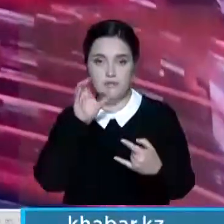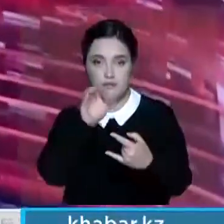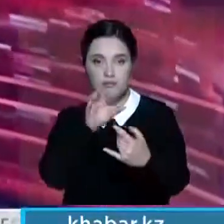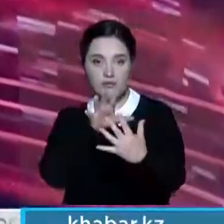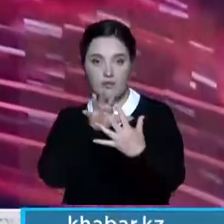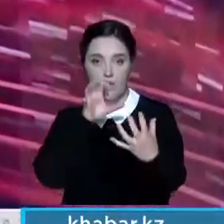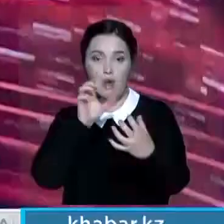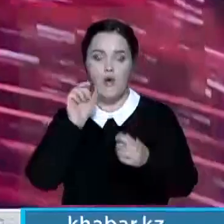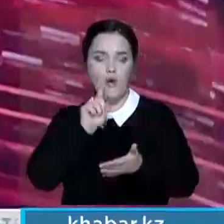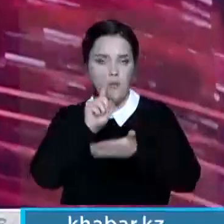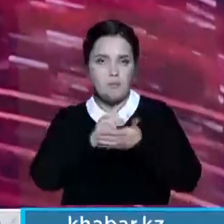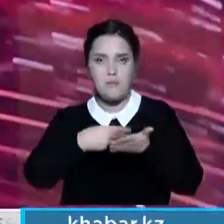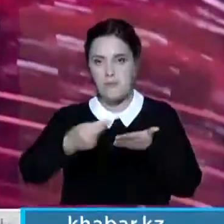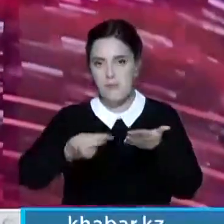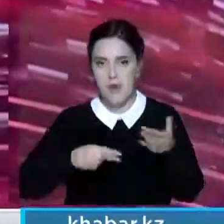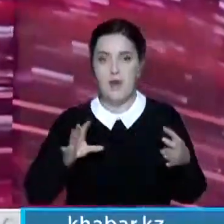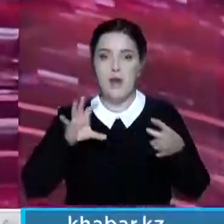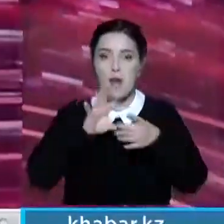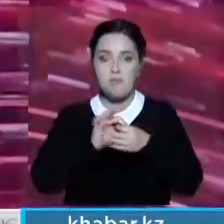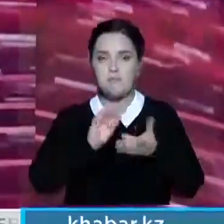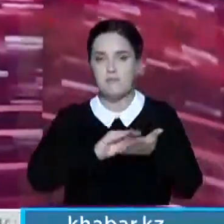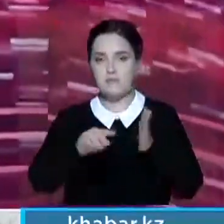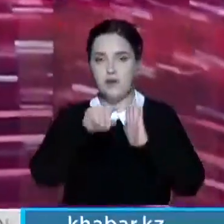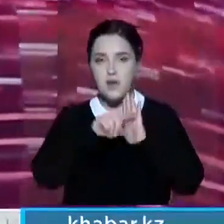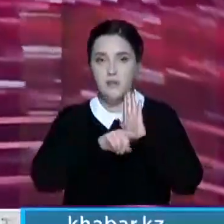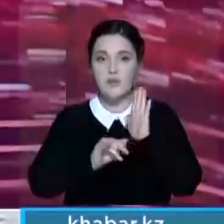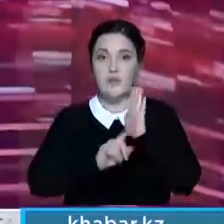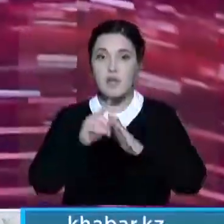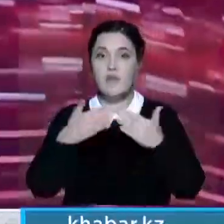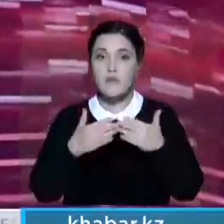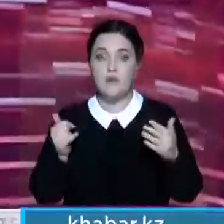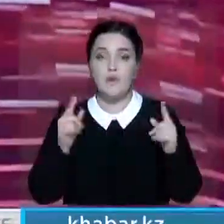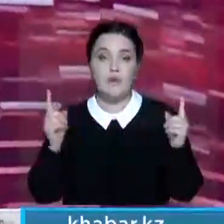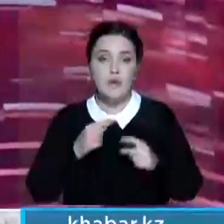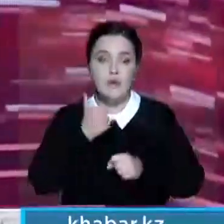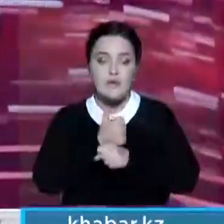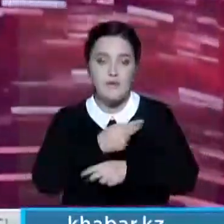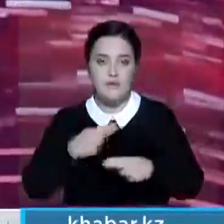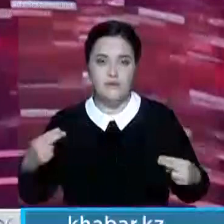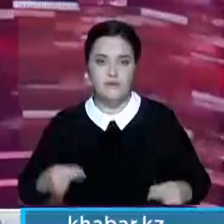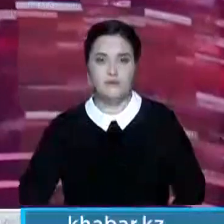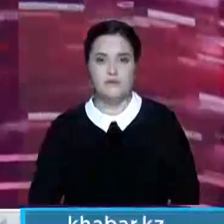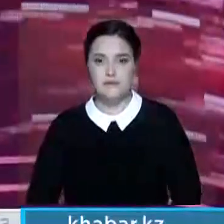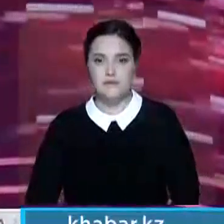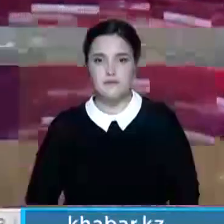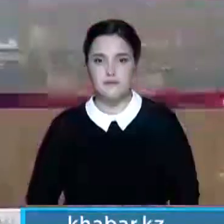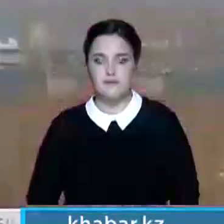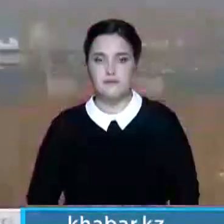экране. Обязательно подписывайтесь, оставляйте свои комментарии. Мы начинаем выпуск, и сейчас коротко о главном.